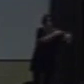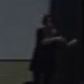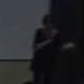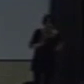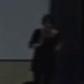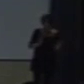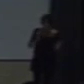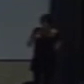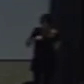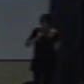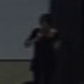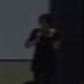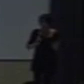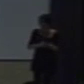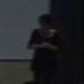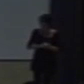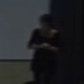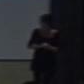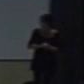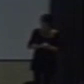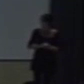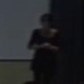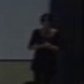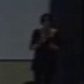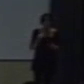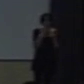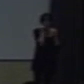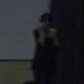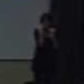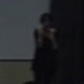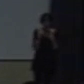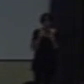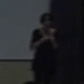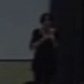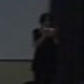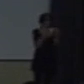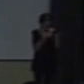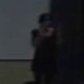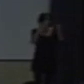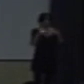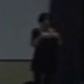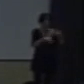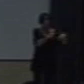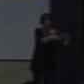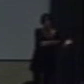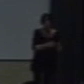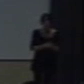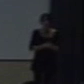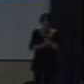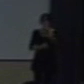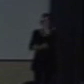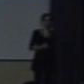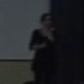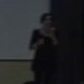estic molt, molt, molt satisfet d'haver descobert aquesta nova manera de funcionar. I bé, tornant a la